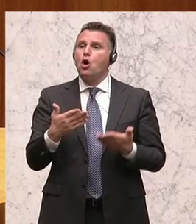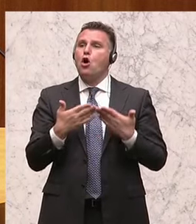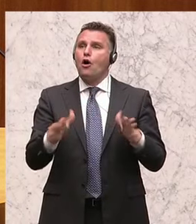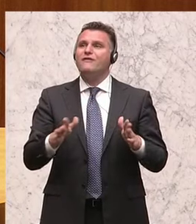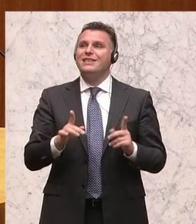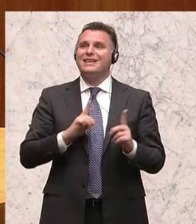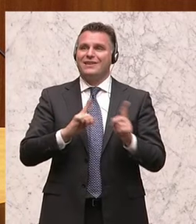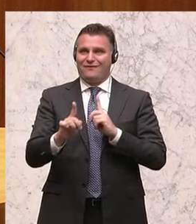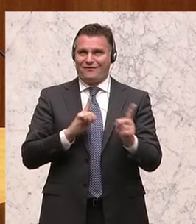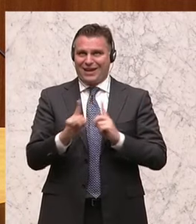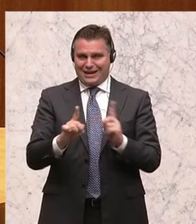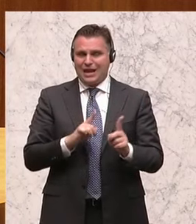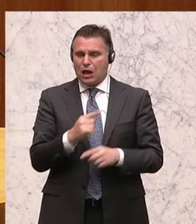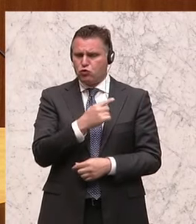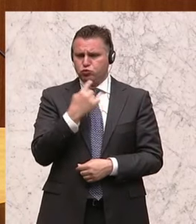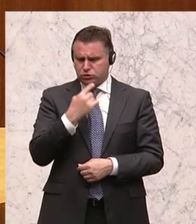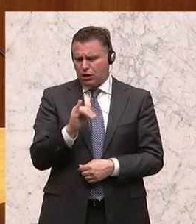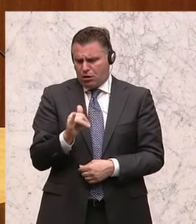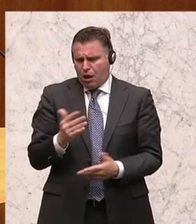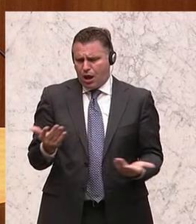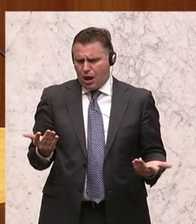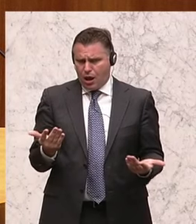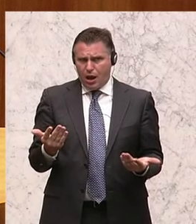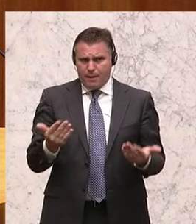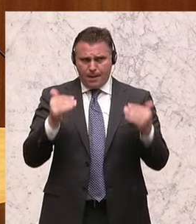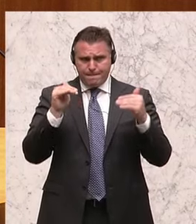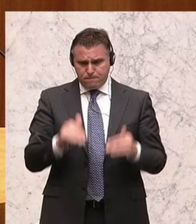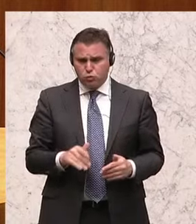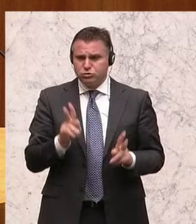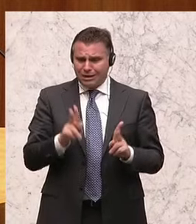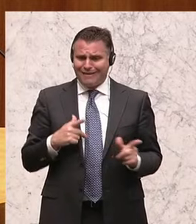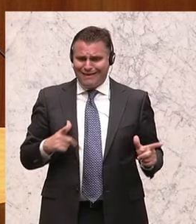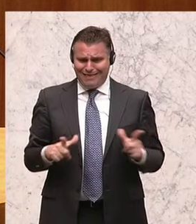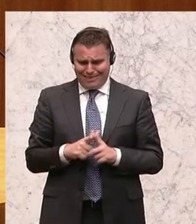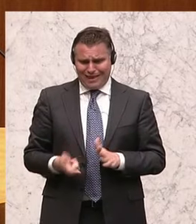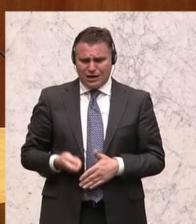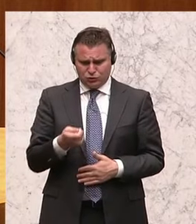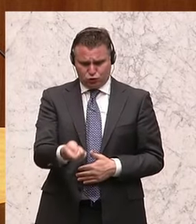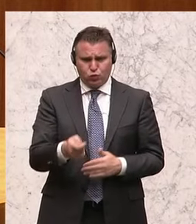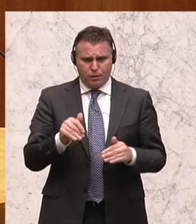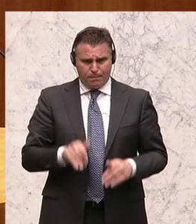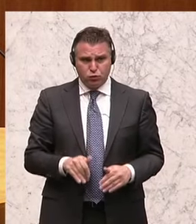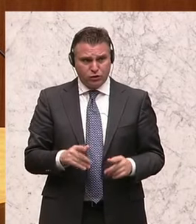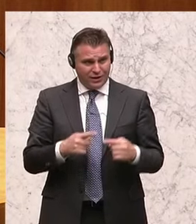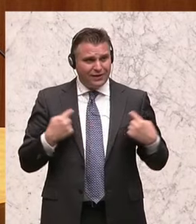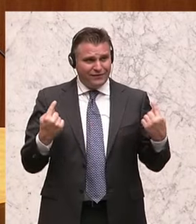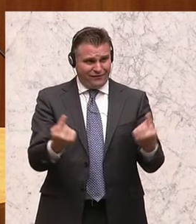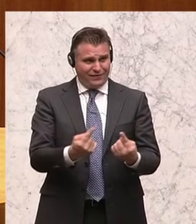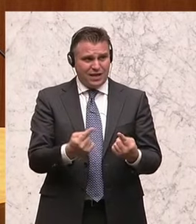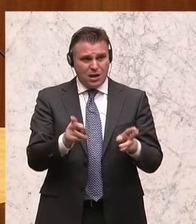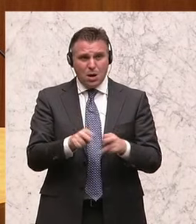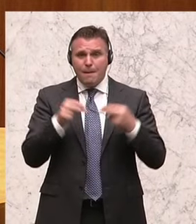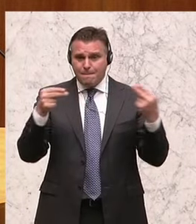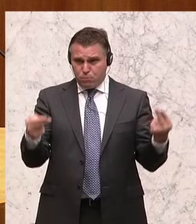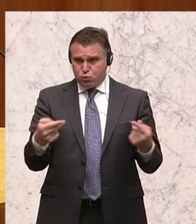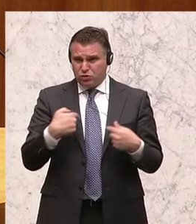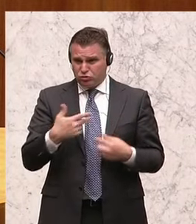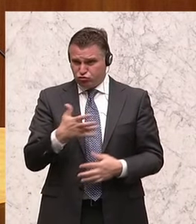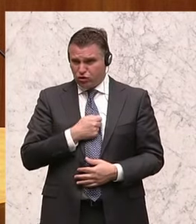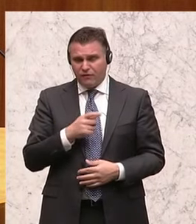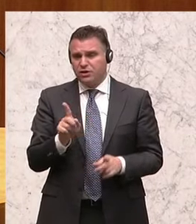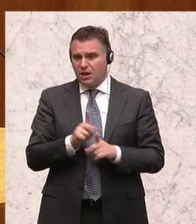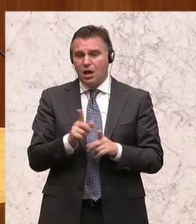öffentlichen Verkehr. Aber das Ganze muss leistbar sein und wir werden es wahrscheinlich nicht schaffen, vor allem nicht vom Bund aus, sondern da